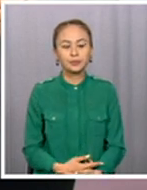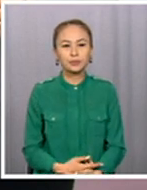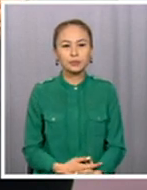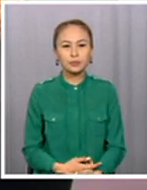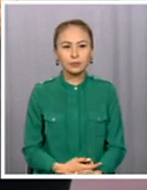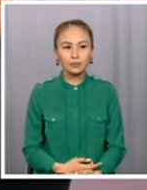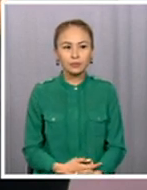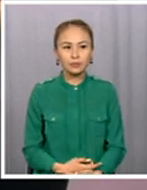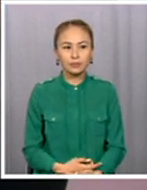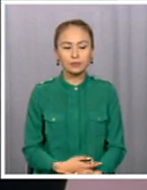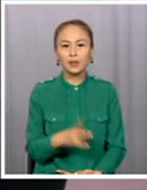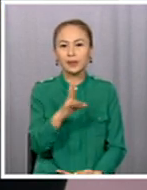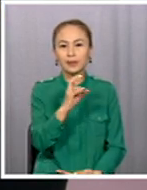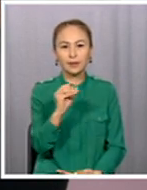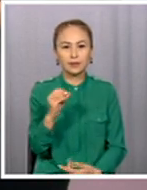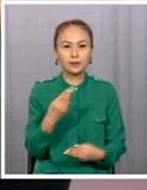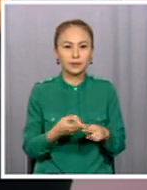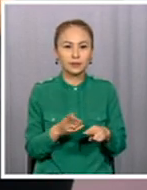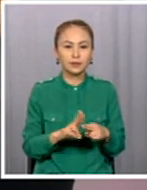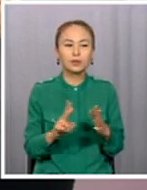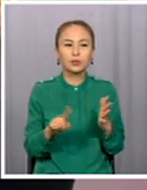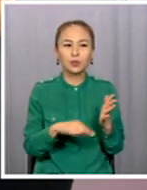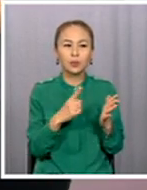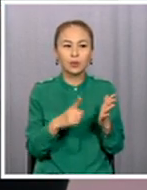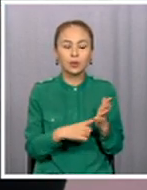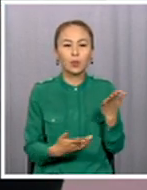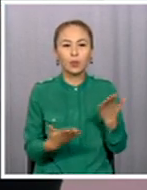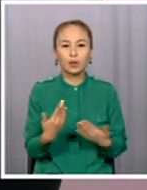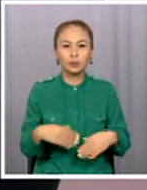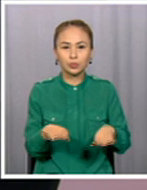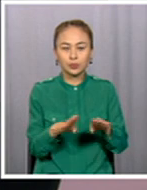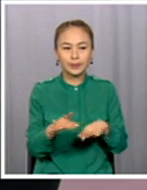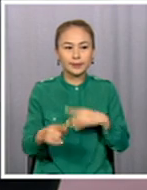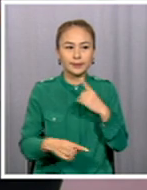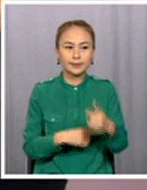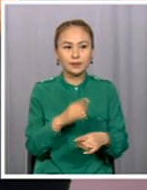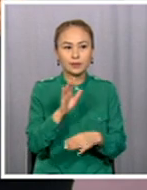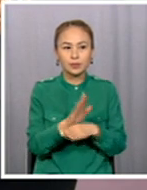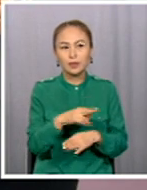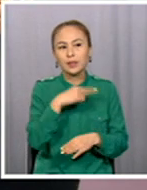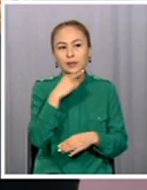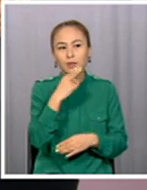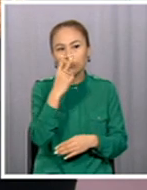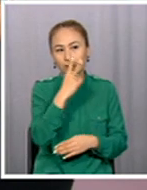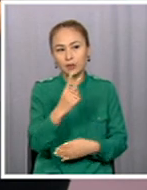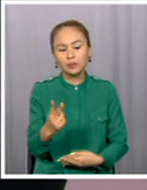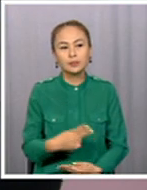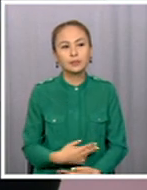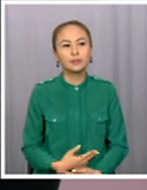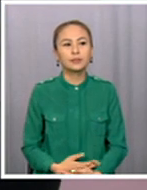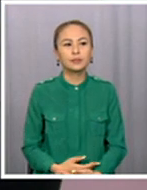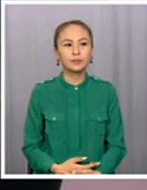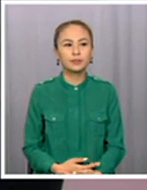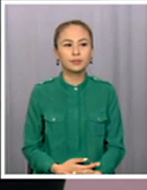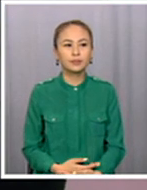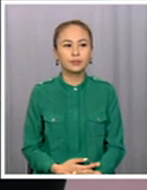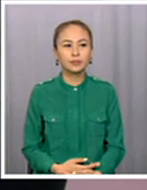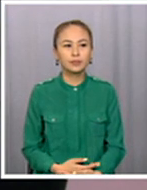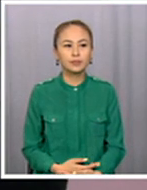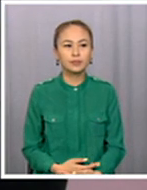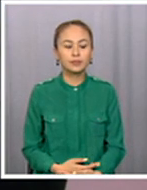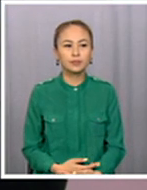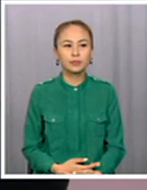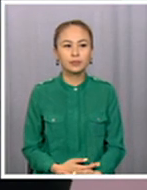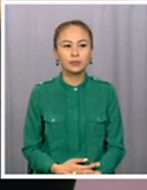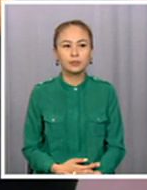Жарайсыңдар, не деген сұрақ қойылады? Олай болса, келесі тапсырмаға назар аударыңдар. Бірінші